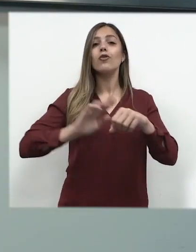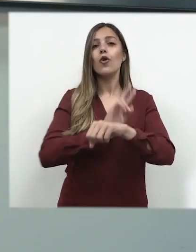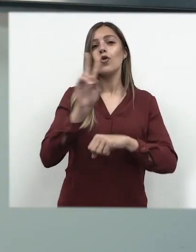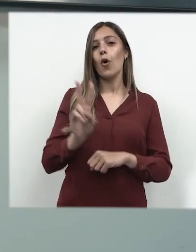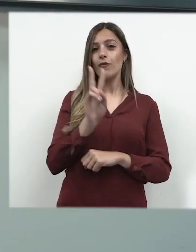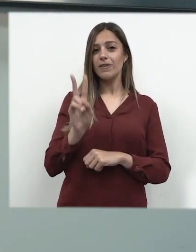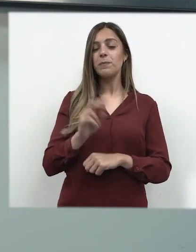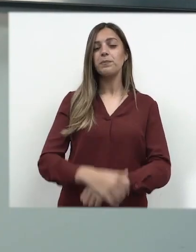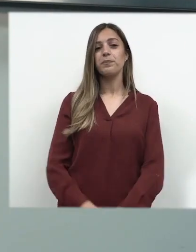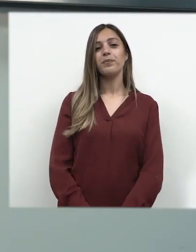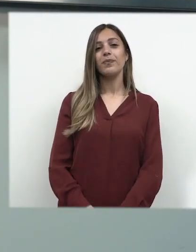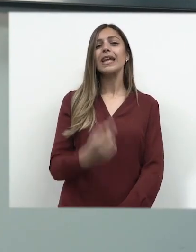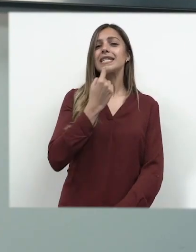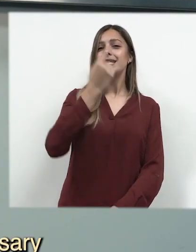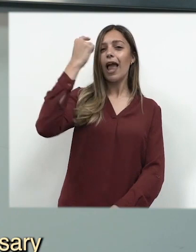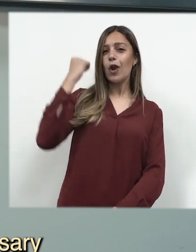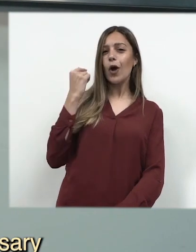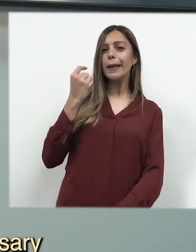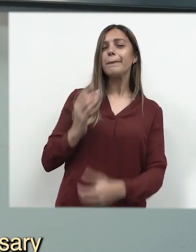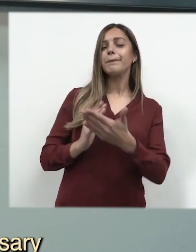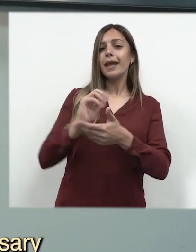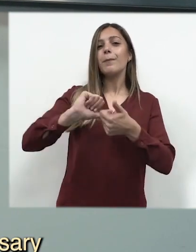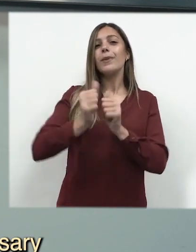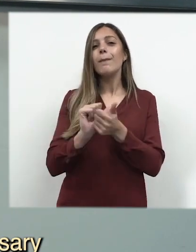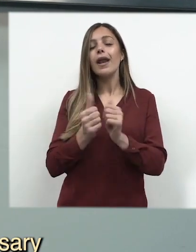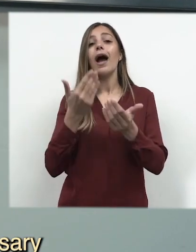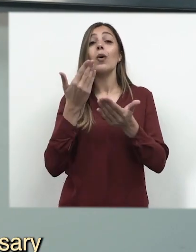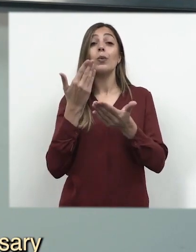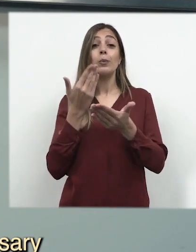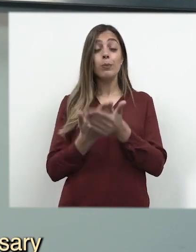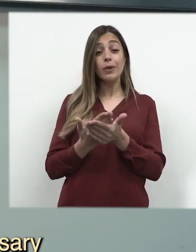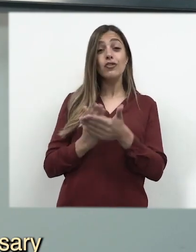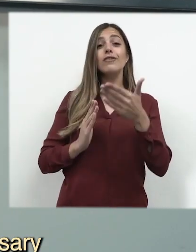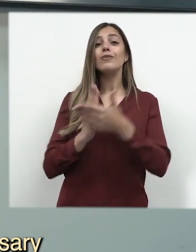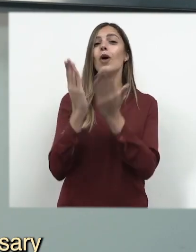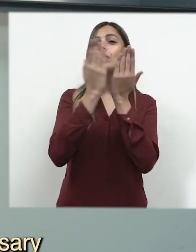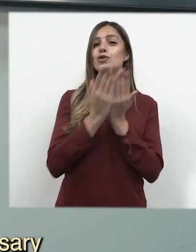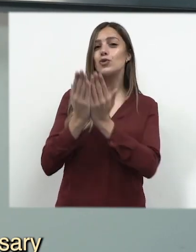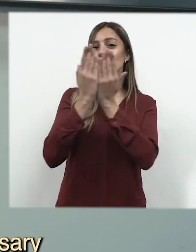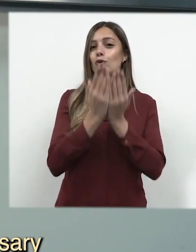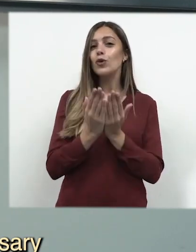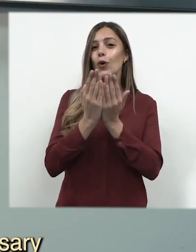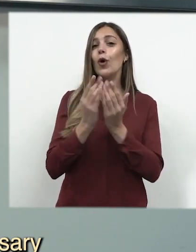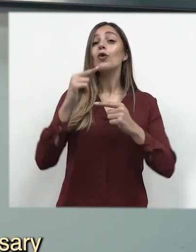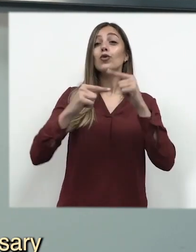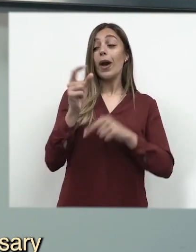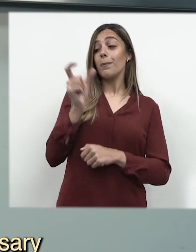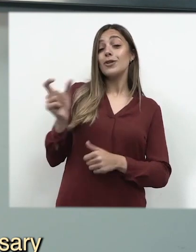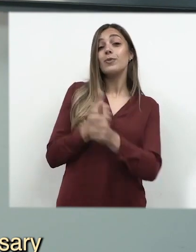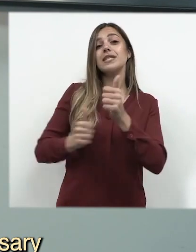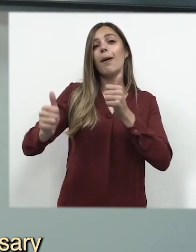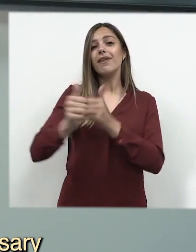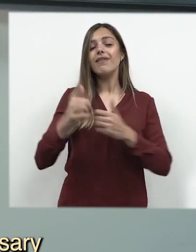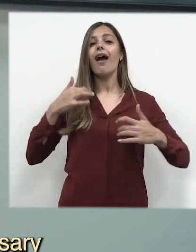pandemija tal-covid-satax I s-sena l-ohra u koll kone dinnamlu il-perparamenti neċessari bix nibdew studiju dwar di